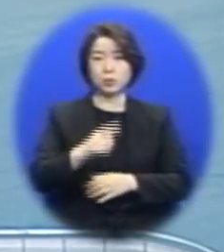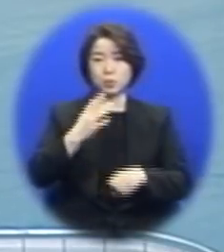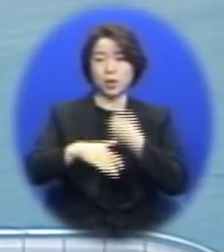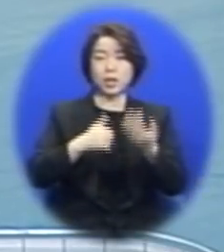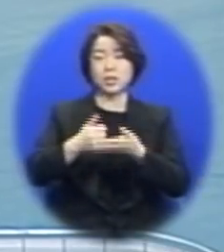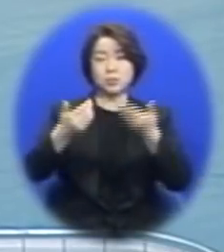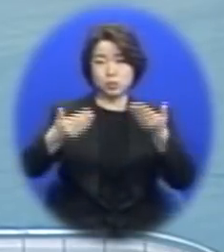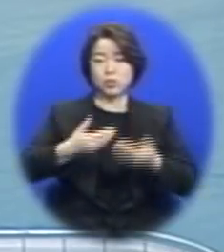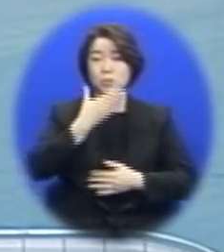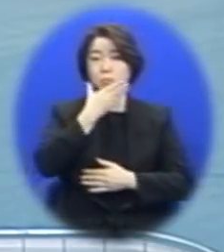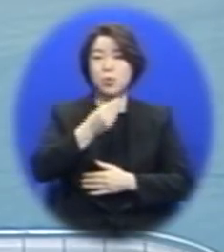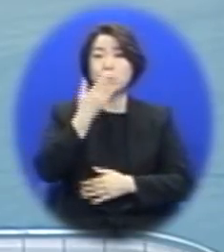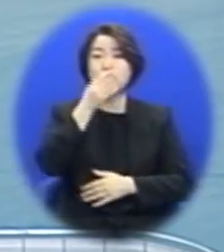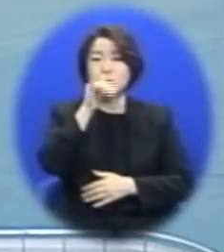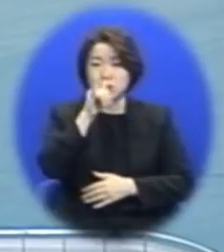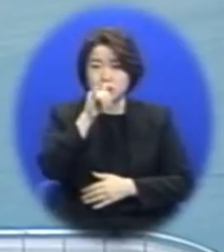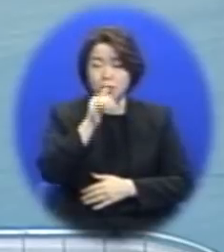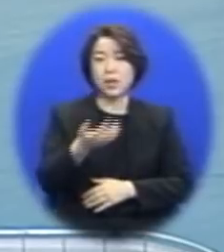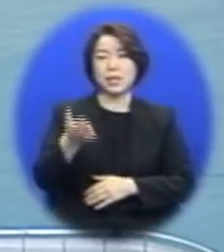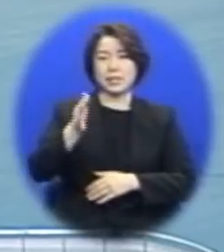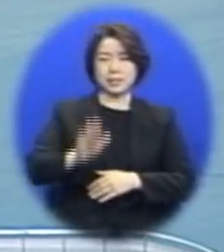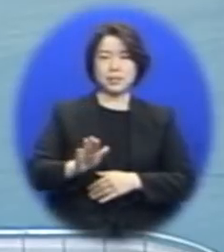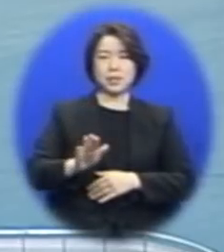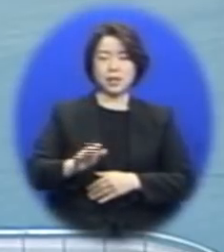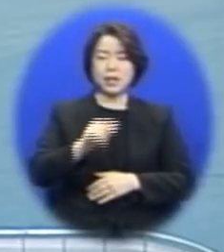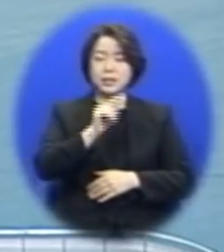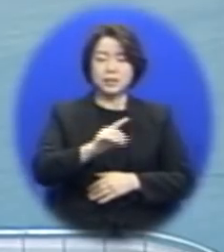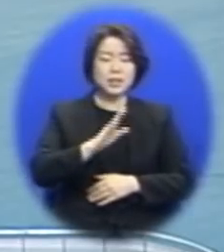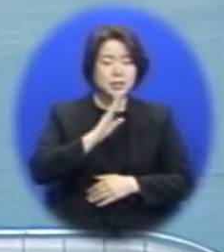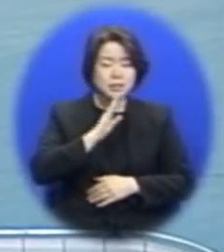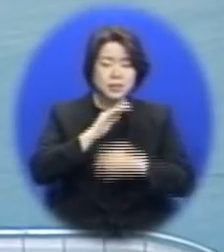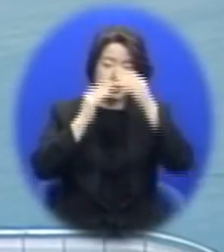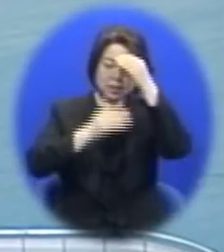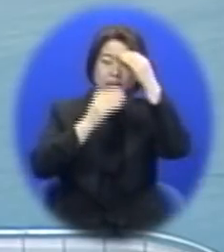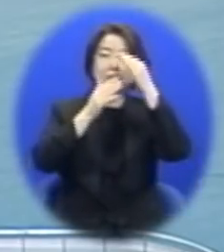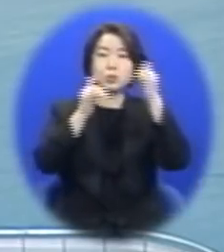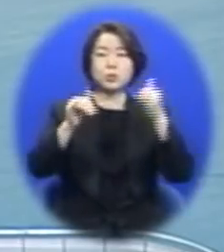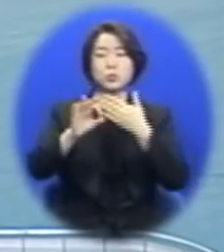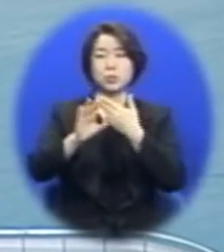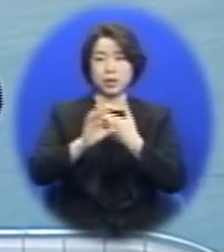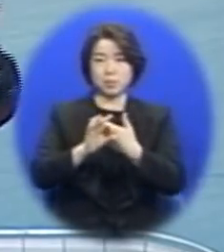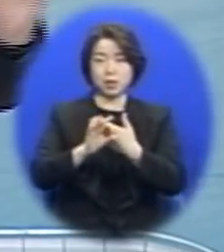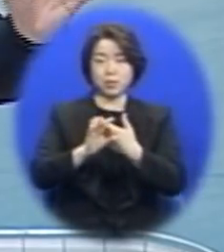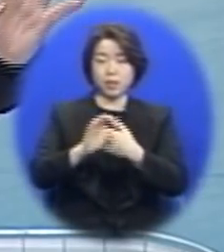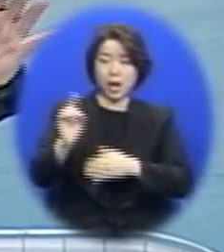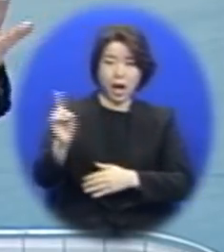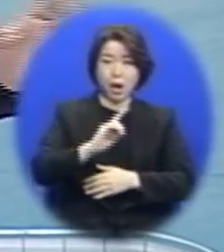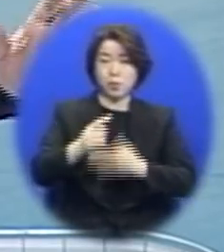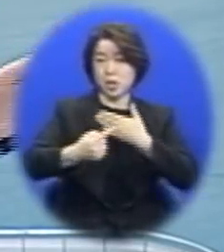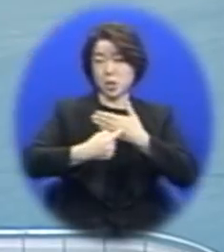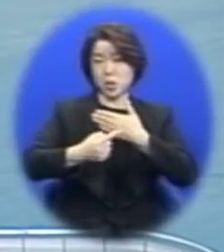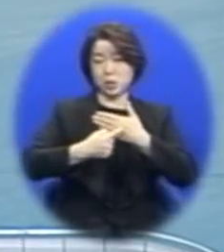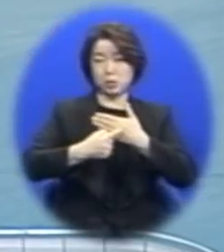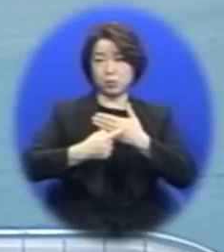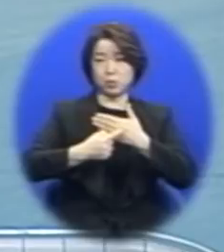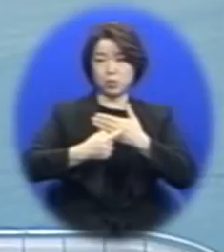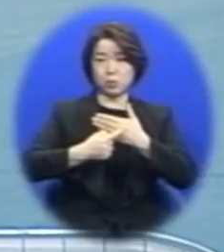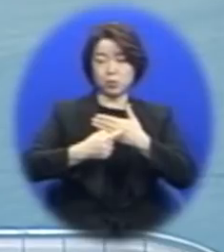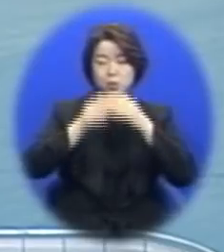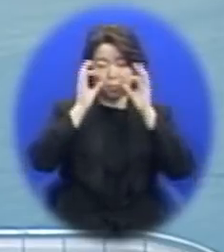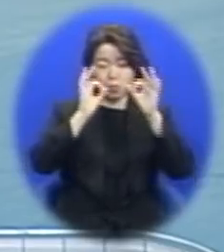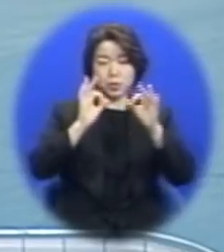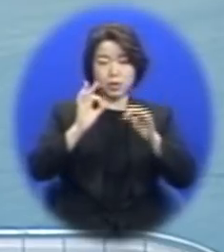복일 수도 있어요. 그러나 그가 진짜 성도라면 아무리 겉으로 보기에 편안하고 부유하게 산 것